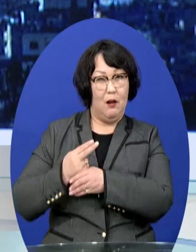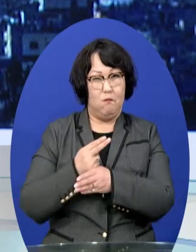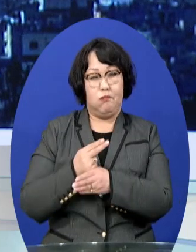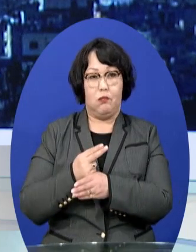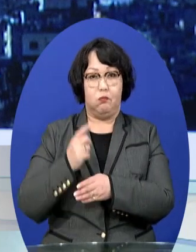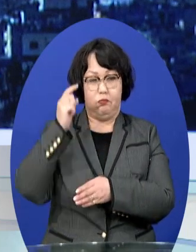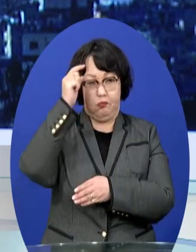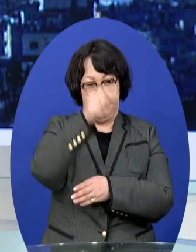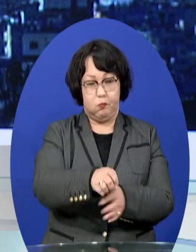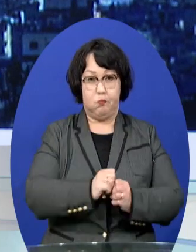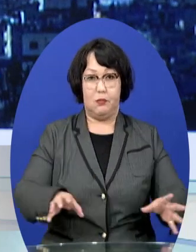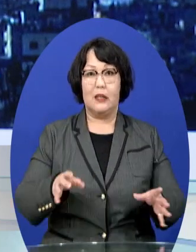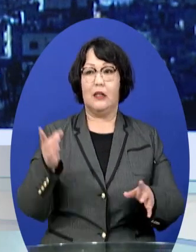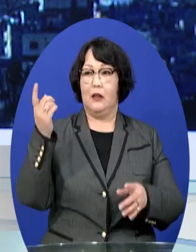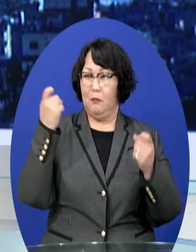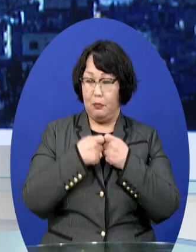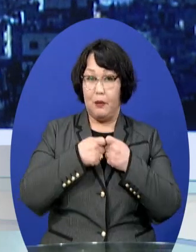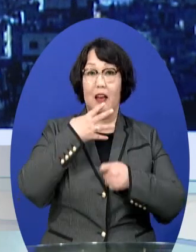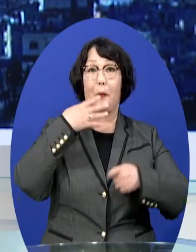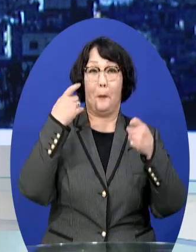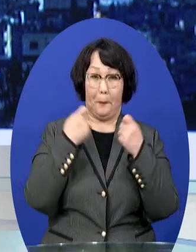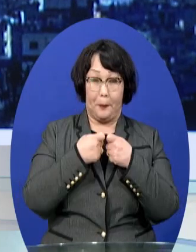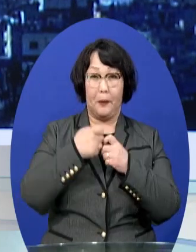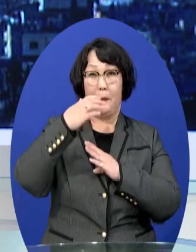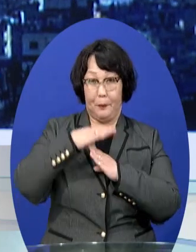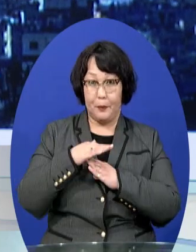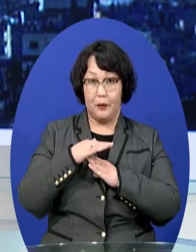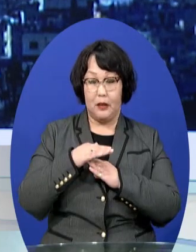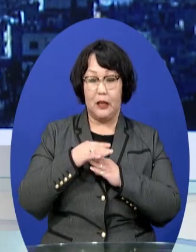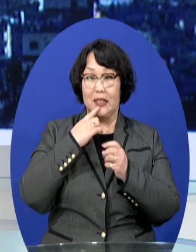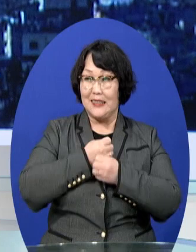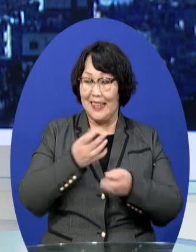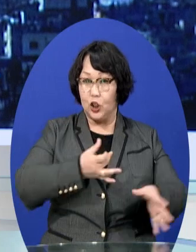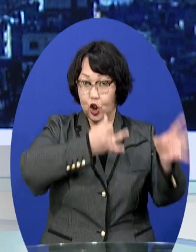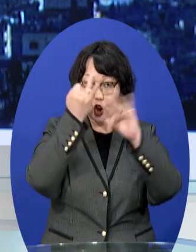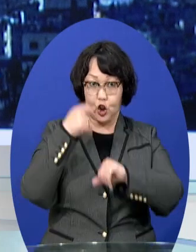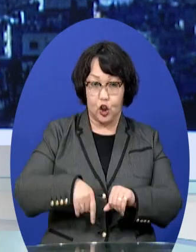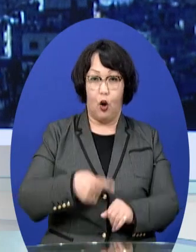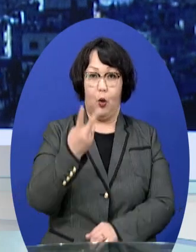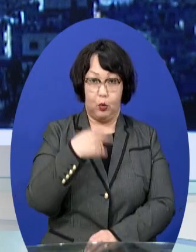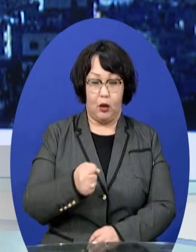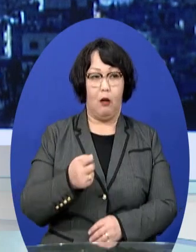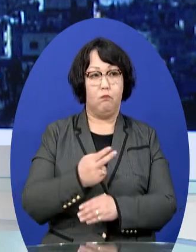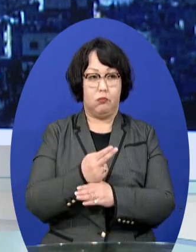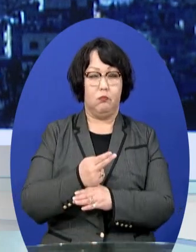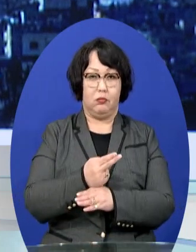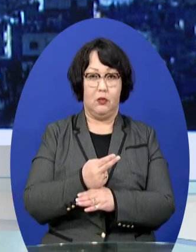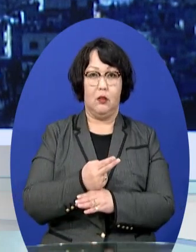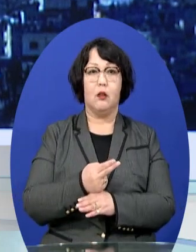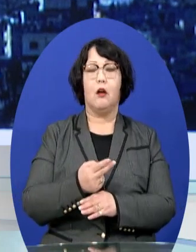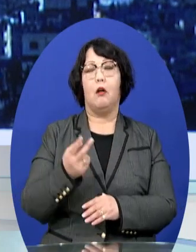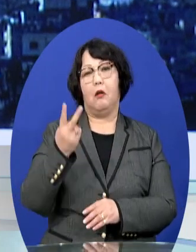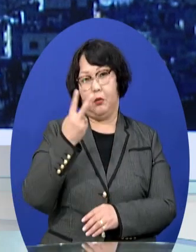нь Израиль-Палестины талууд гал зогсоох тохиролцоонд хүрснээ зарласнаас хойш 7 хоногийн дотор хоёр дахь удаагаан болж байгаа агарын цохилтоо